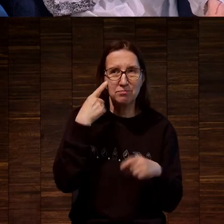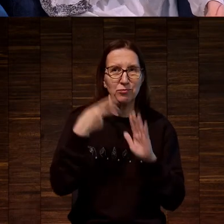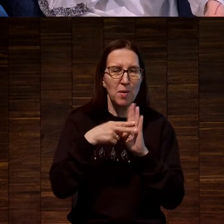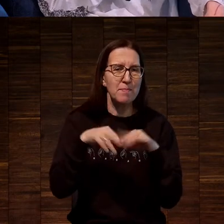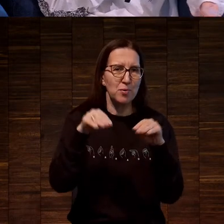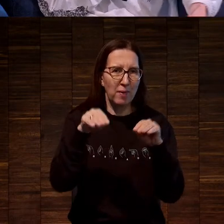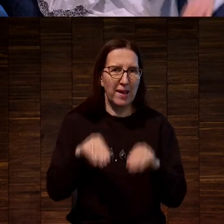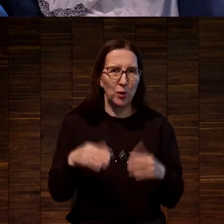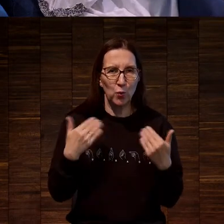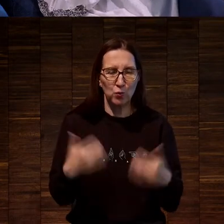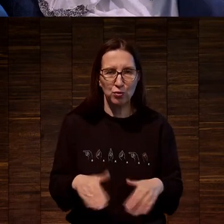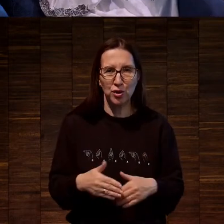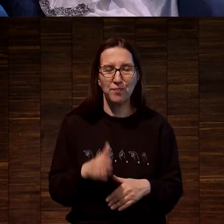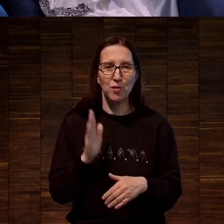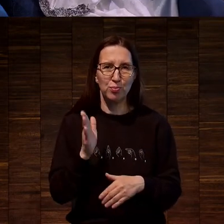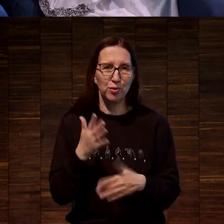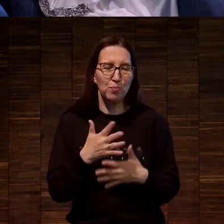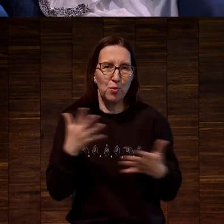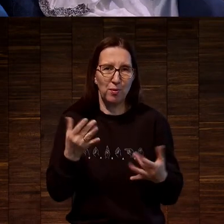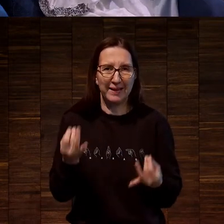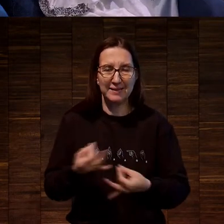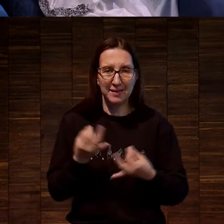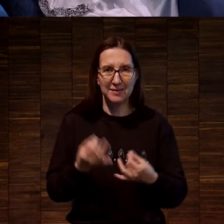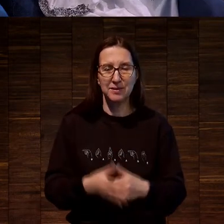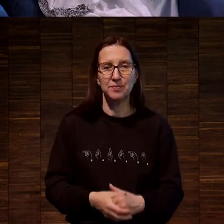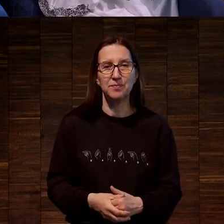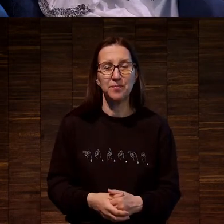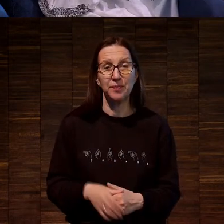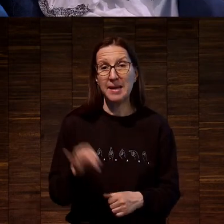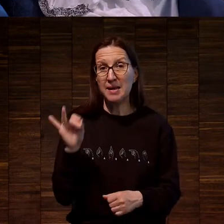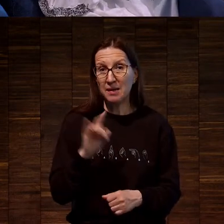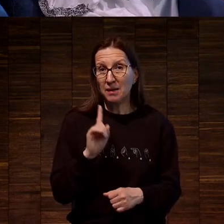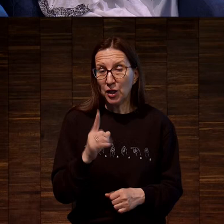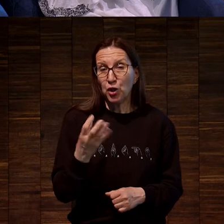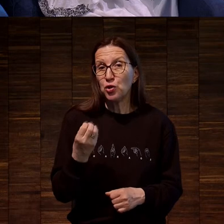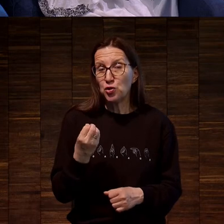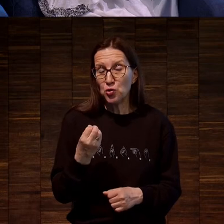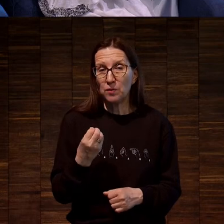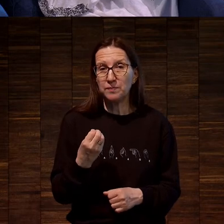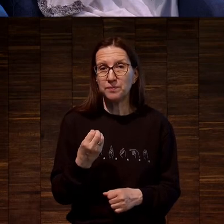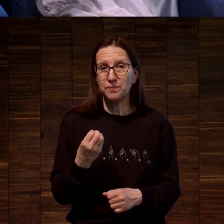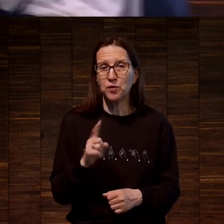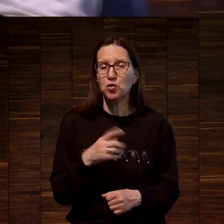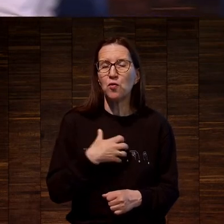проект. Появляется интересный момент. И